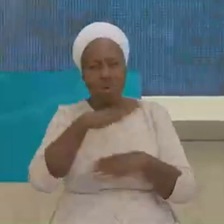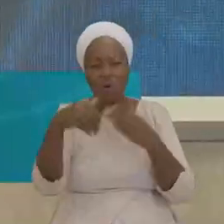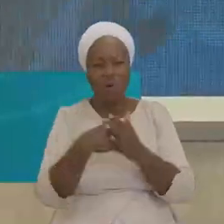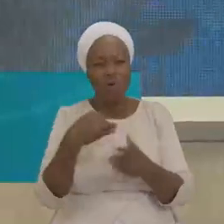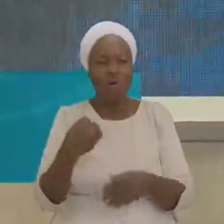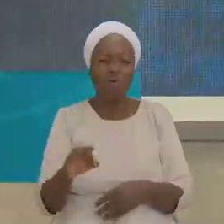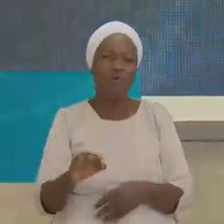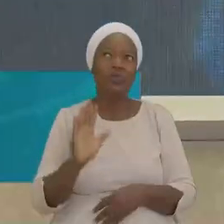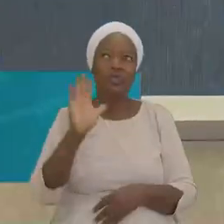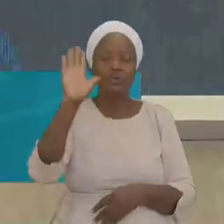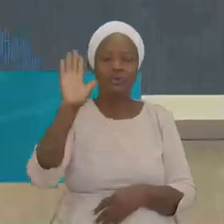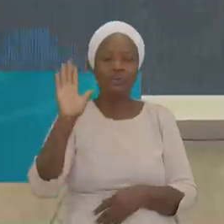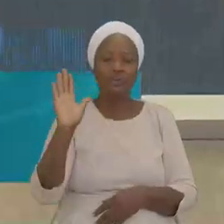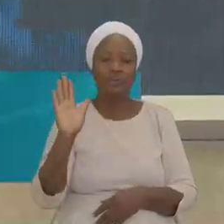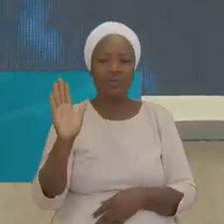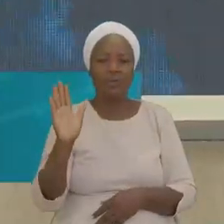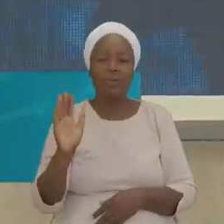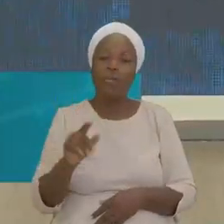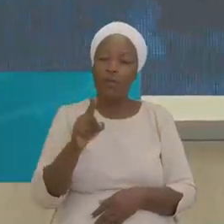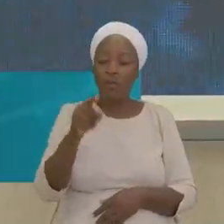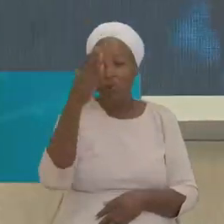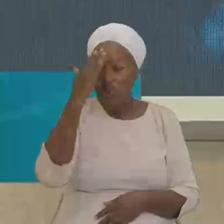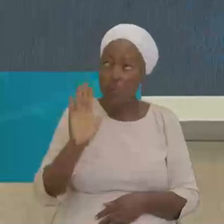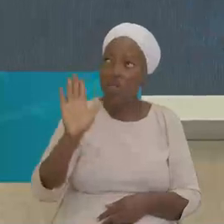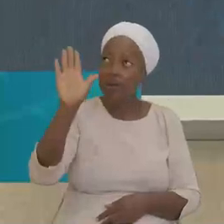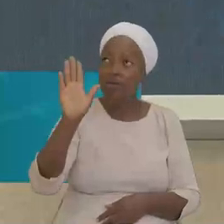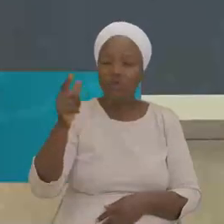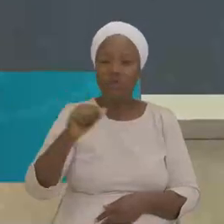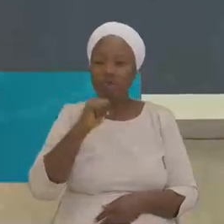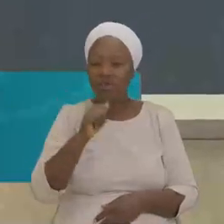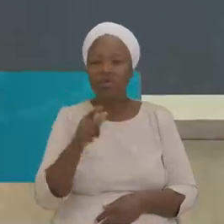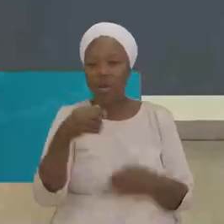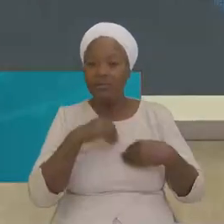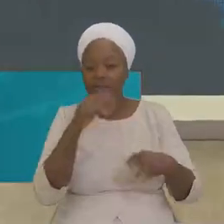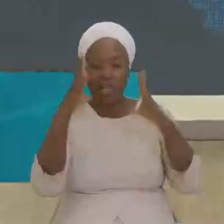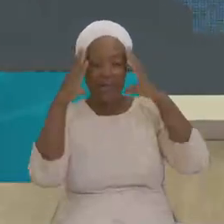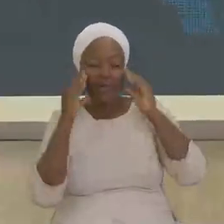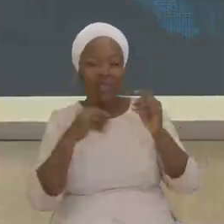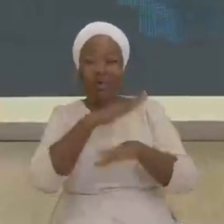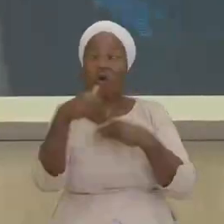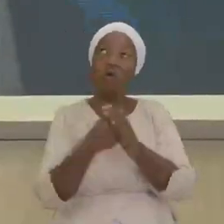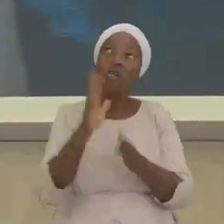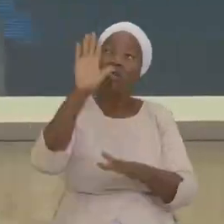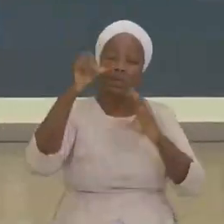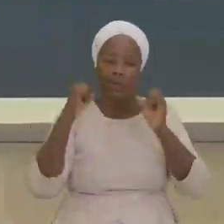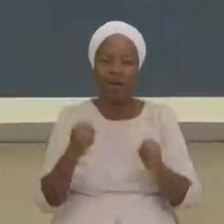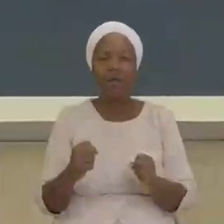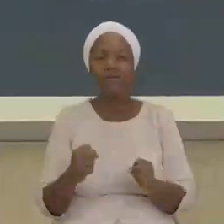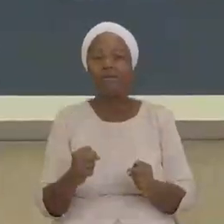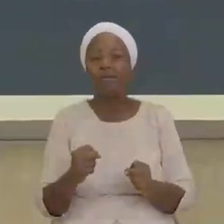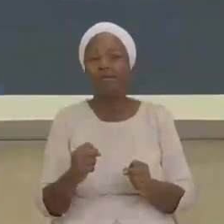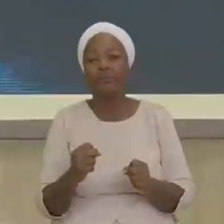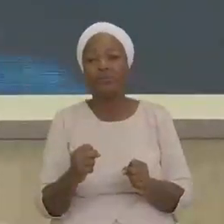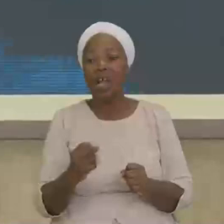Tu le connais, mais tu ne connais pas tout de lui. Tu le connais, mais tu n'as pas